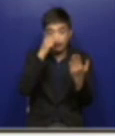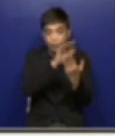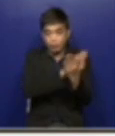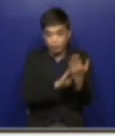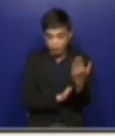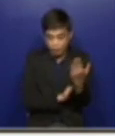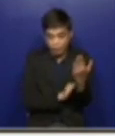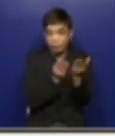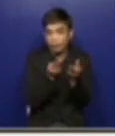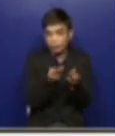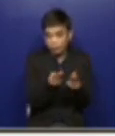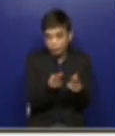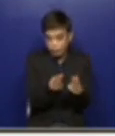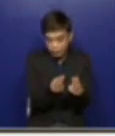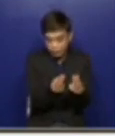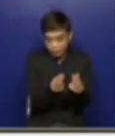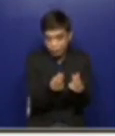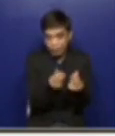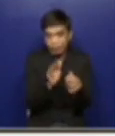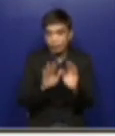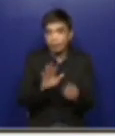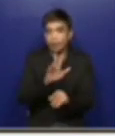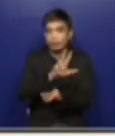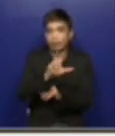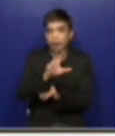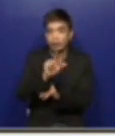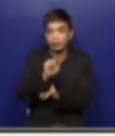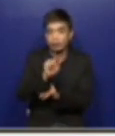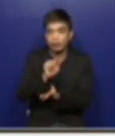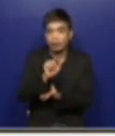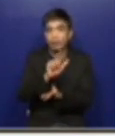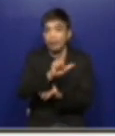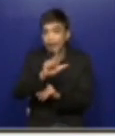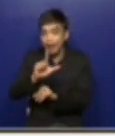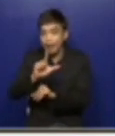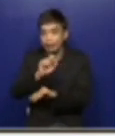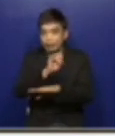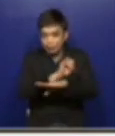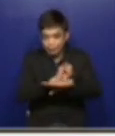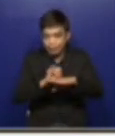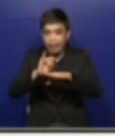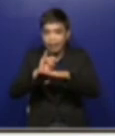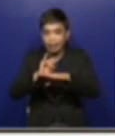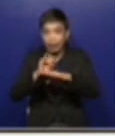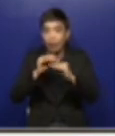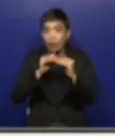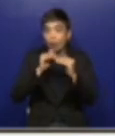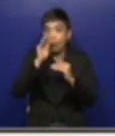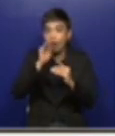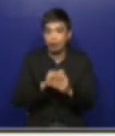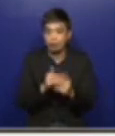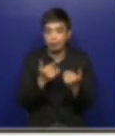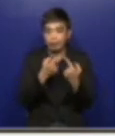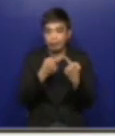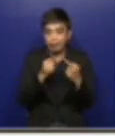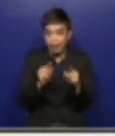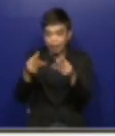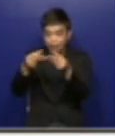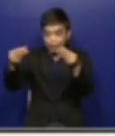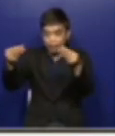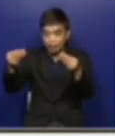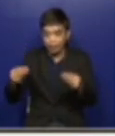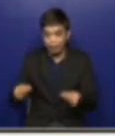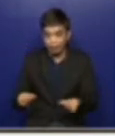ที่เป็นที่ดินประมาณ320ล้านไร่เศษแต่จากการรายงานของหน่วยงานที่เกี่ย